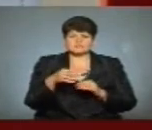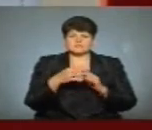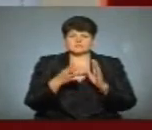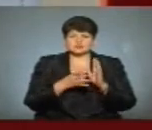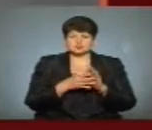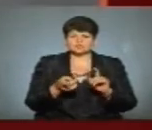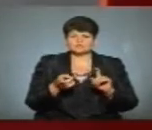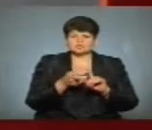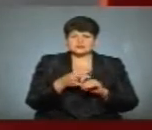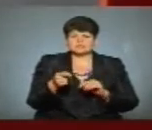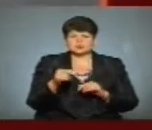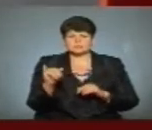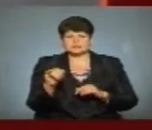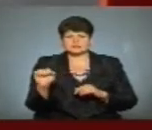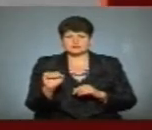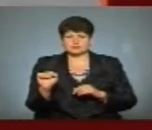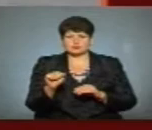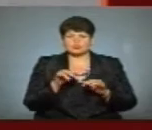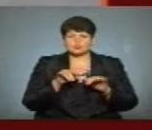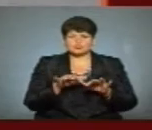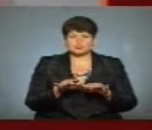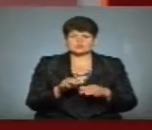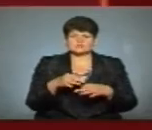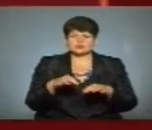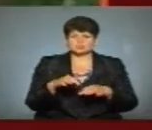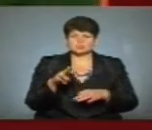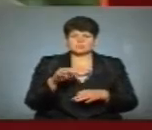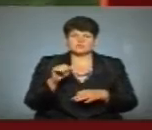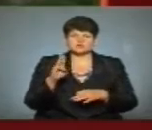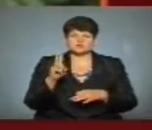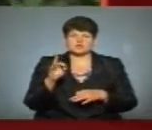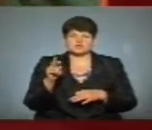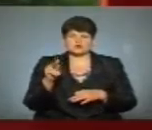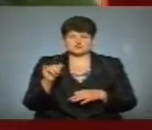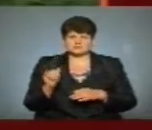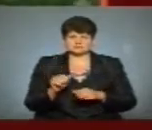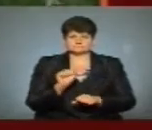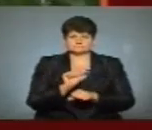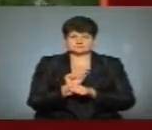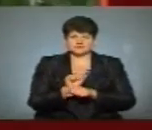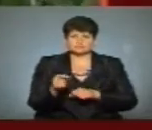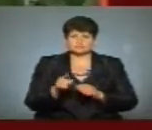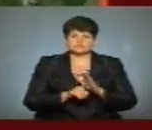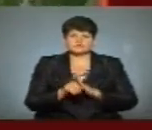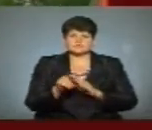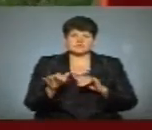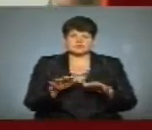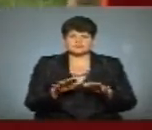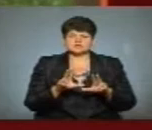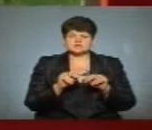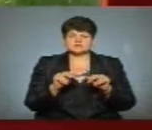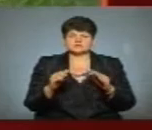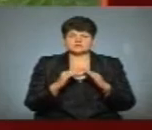Теребовлю. Рух транспорту від Мишковичів до Дружби перекрили. У Тернополі стартувала акція «Щасливі домашні